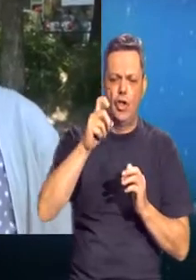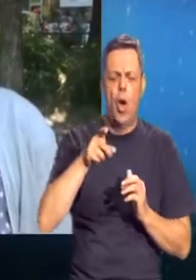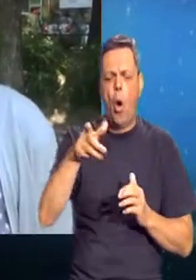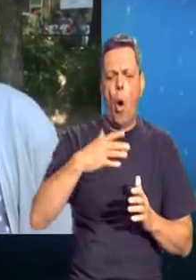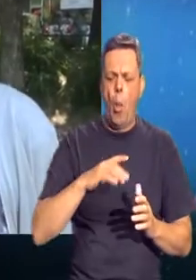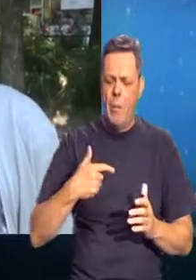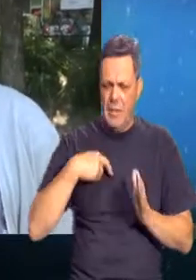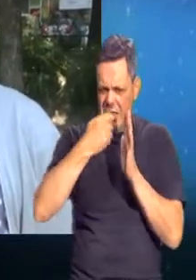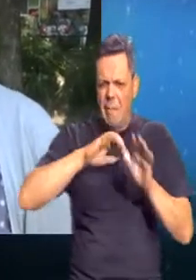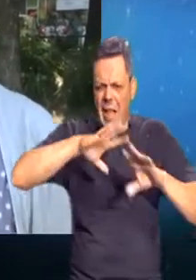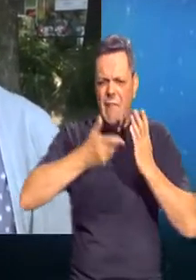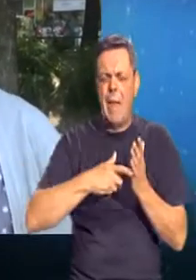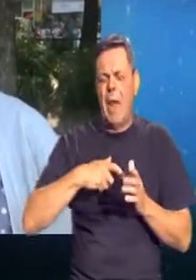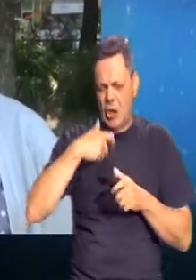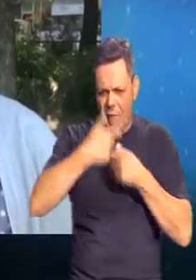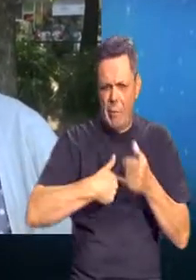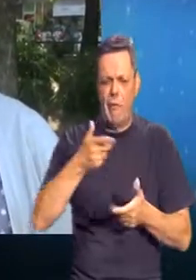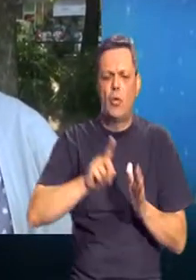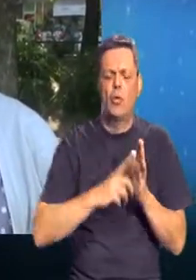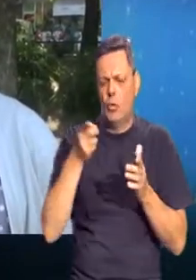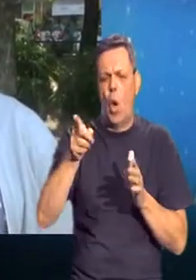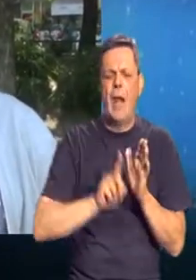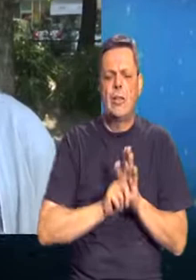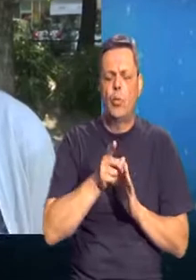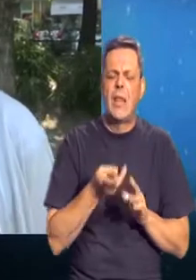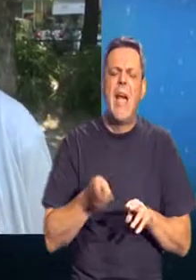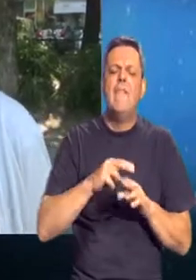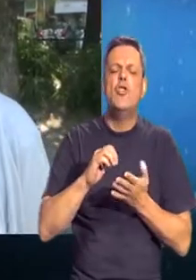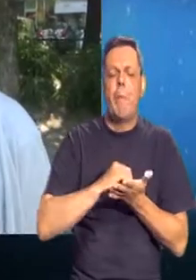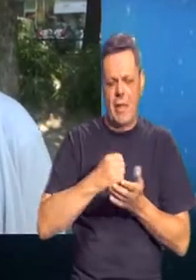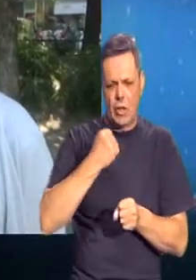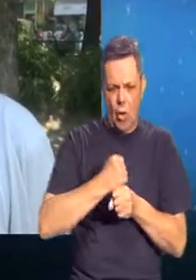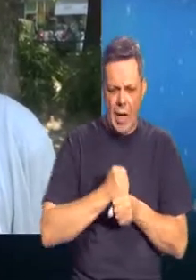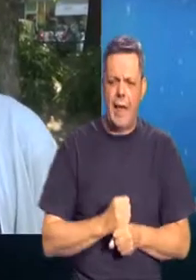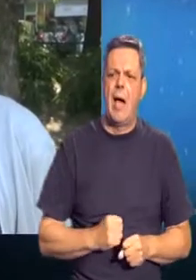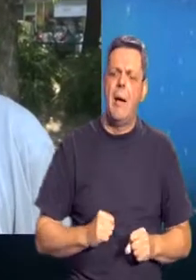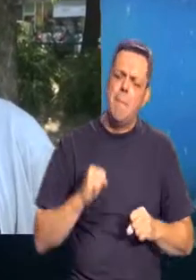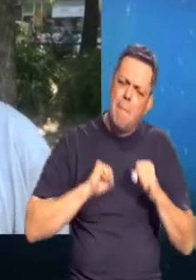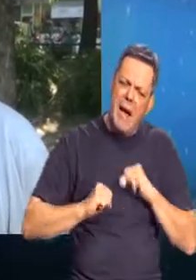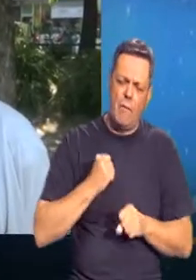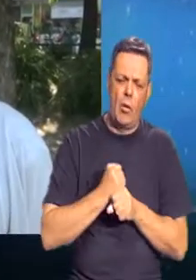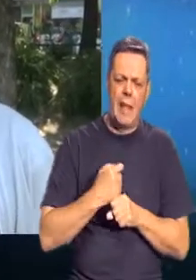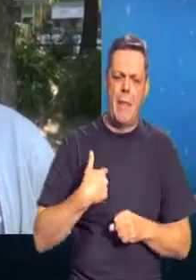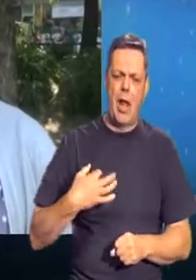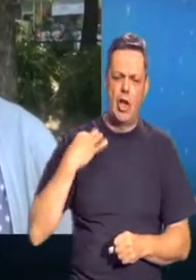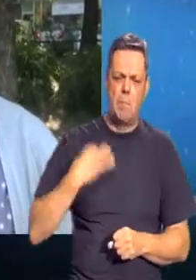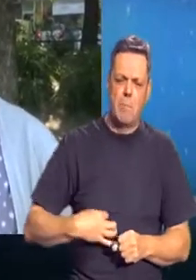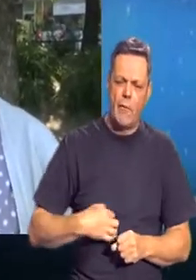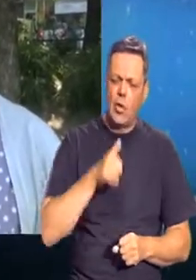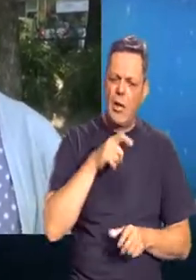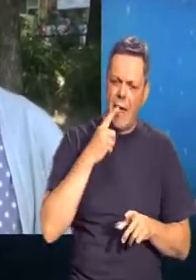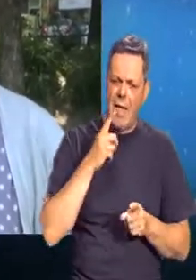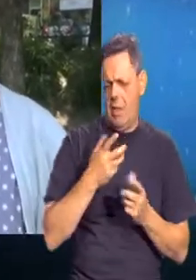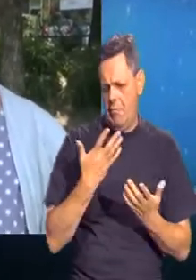naše filmove. Filmovi su rezultat višemjesečnog rada, zbilja marljivog rada naših profesorica